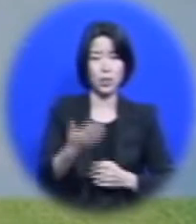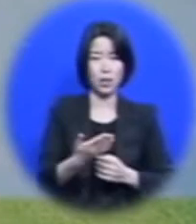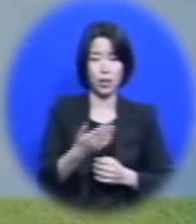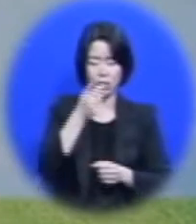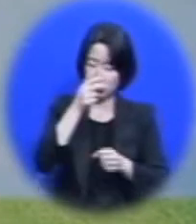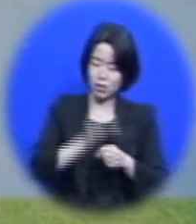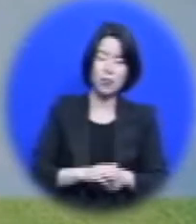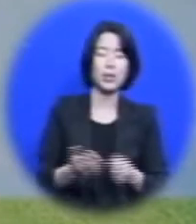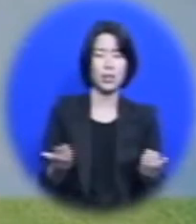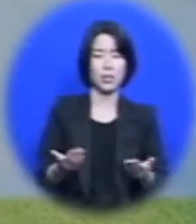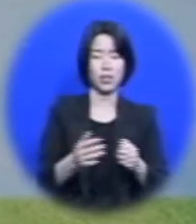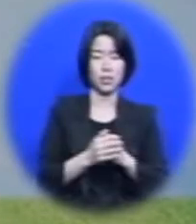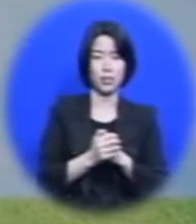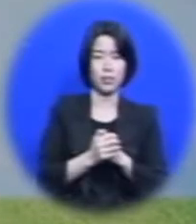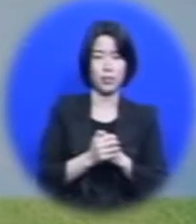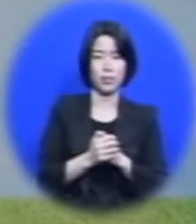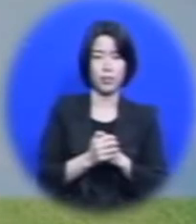거죠.